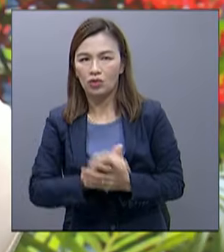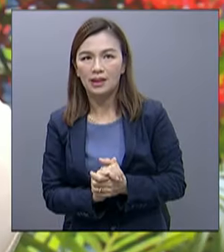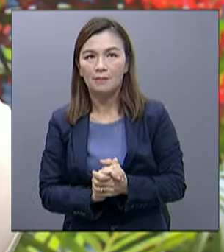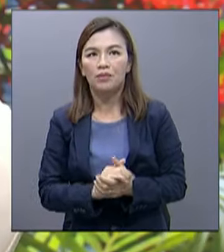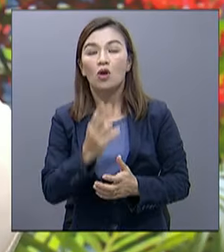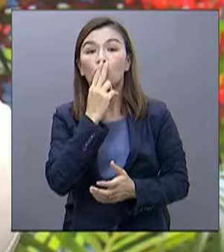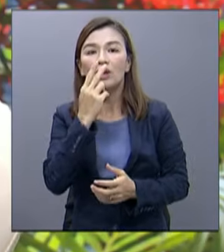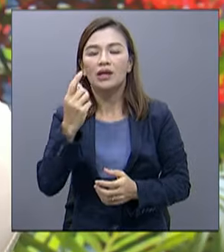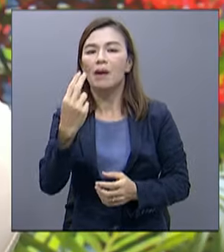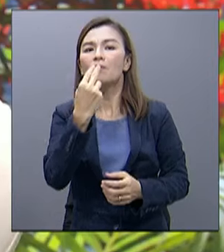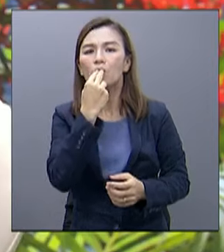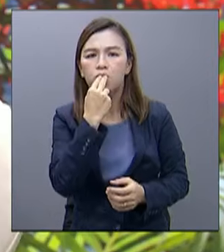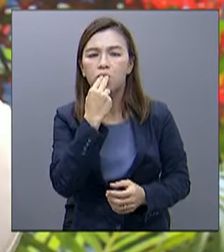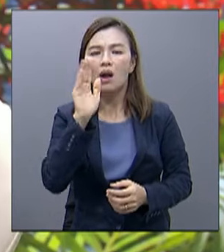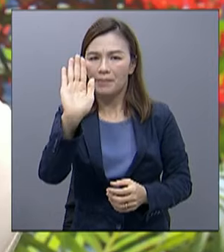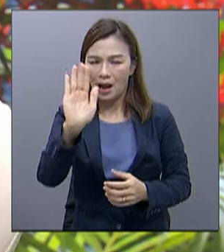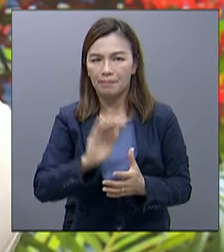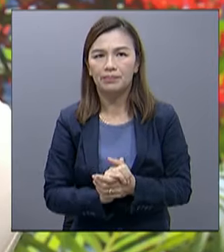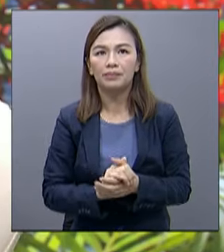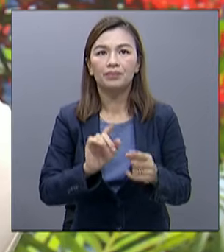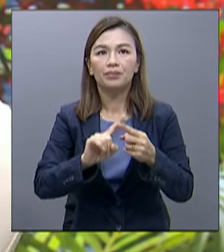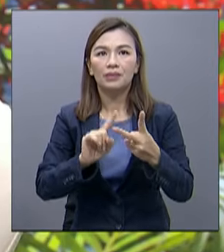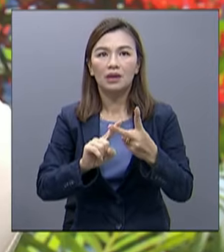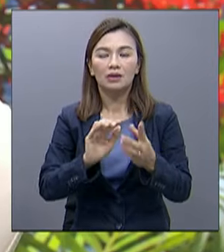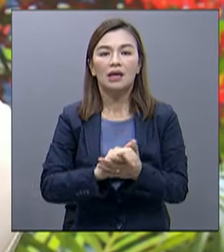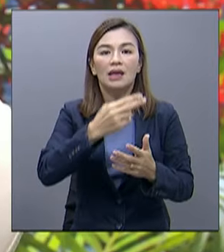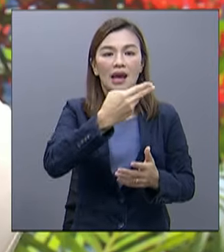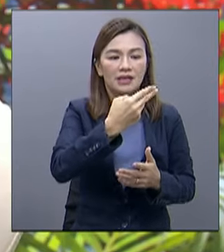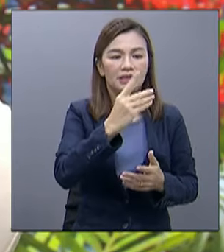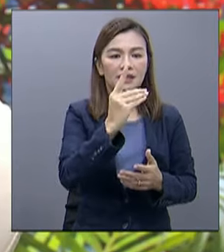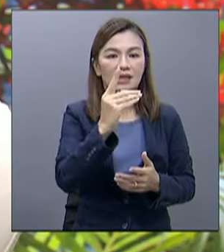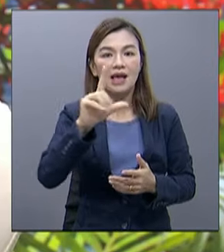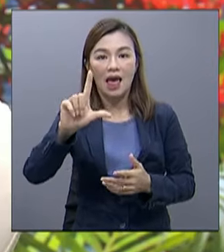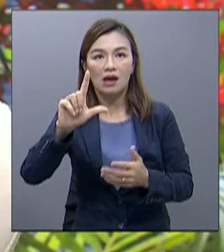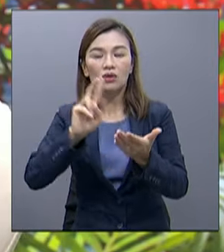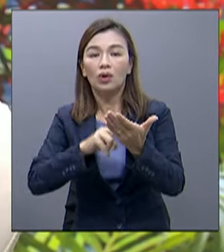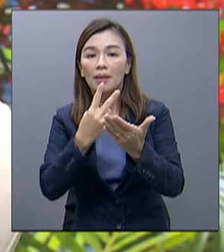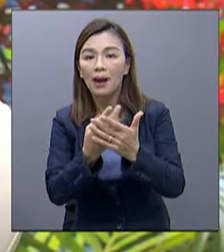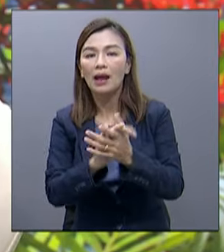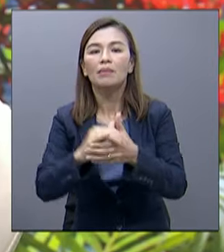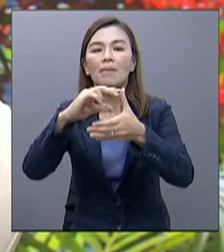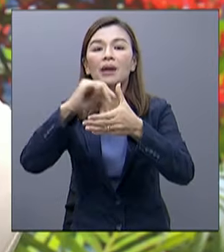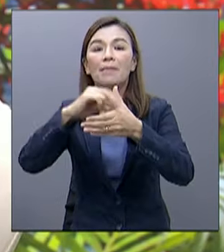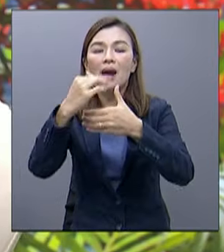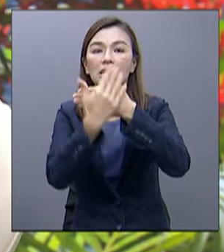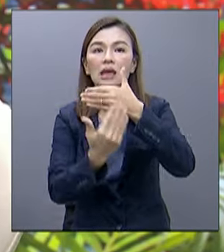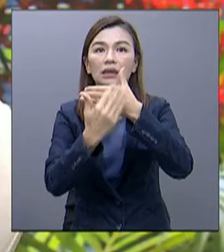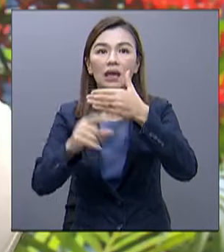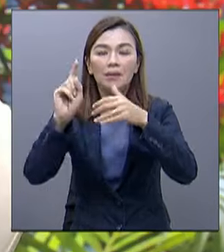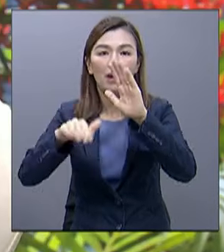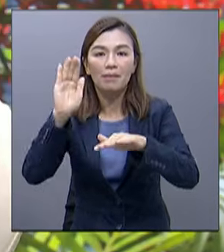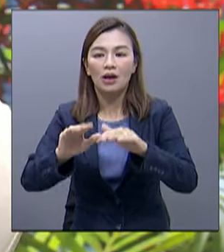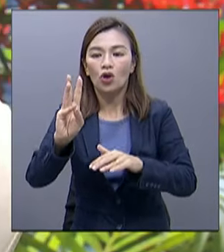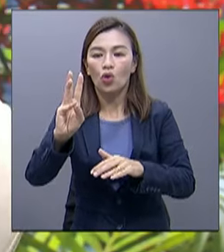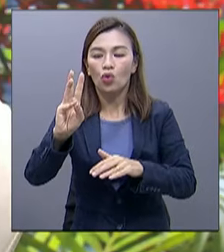บุหรี่ไฟฟ้าด้วยครับนะครับอต่อไปก็คืออ hdlอื hdlก็คือไขมันในเลือดปกติก็ควรอยู่ระหว่าง 60 -